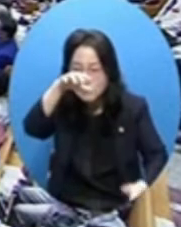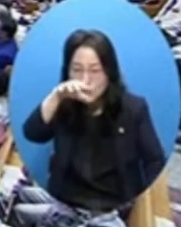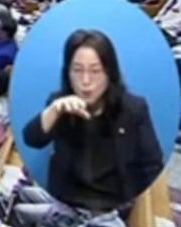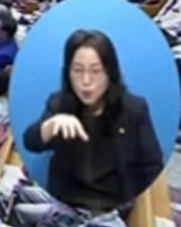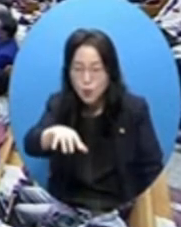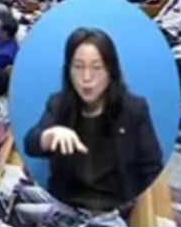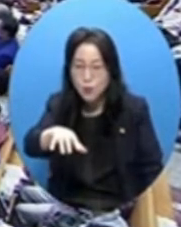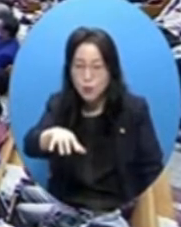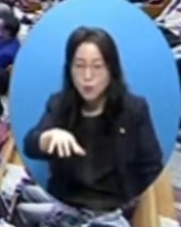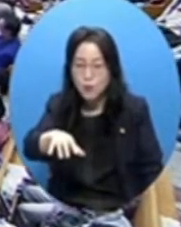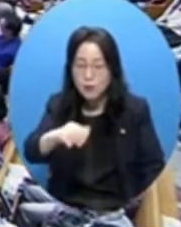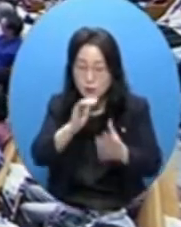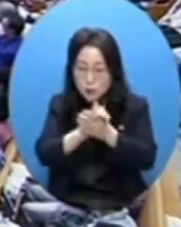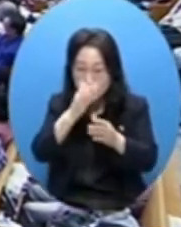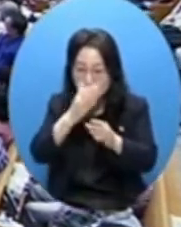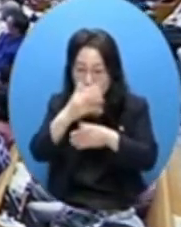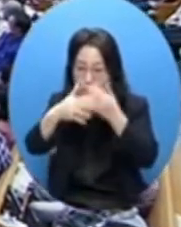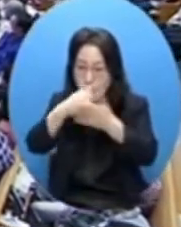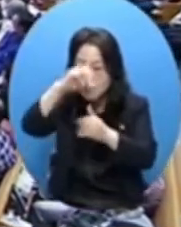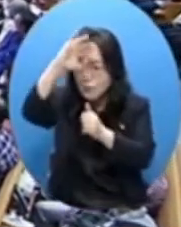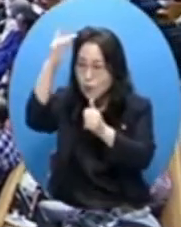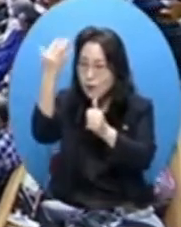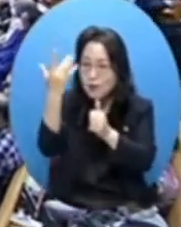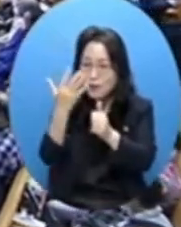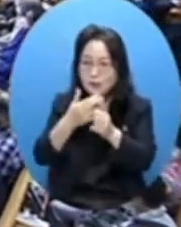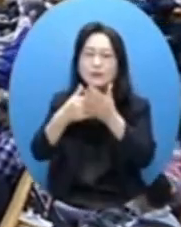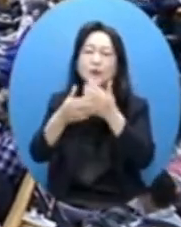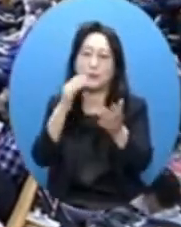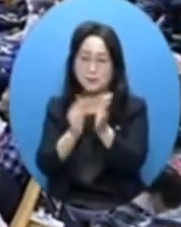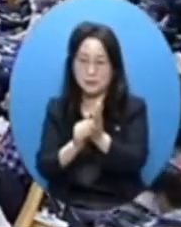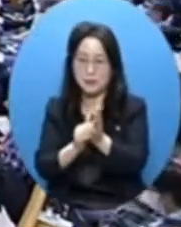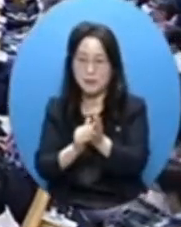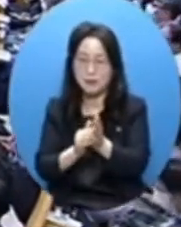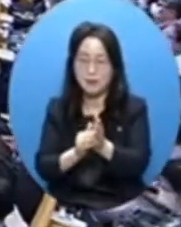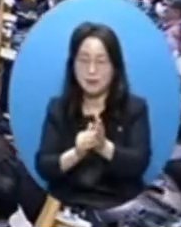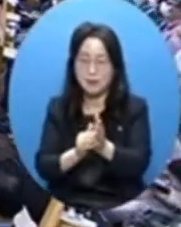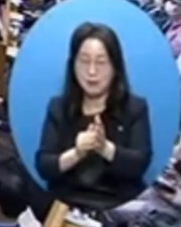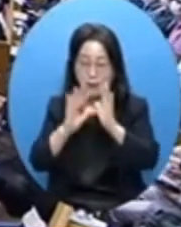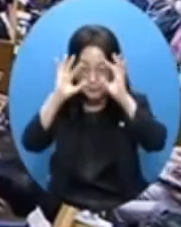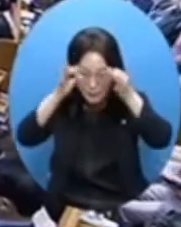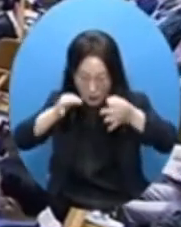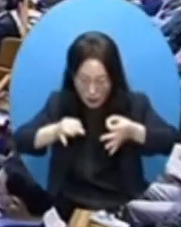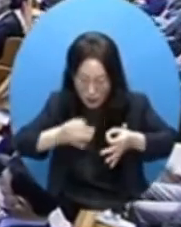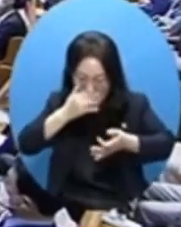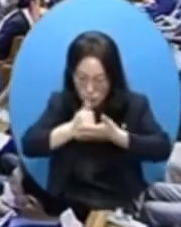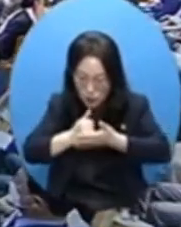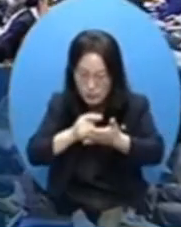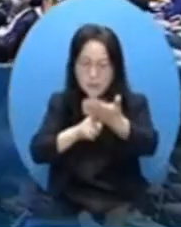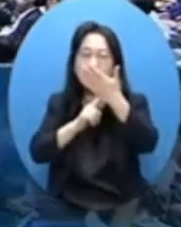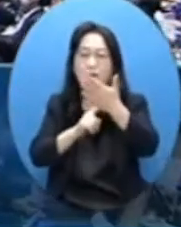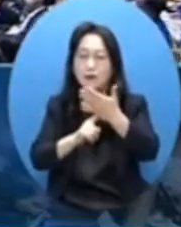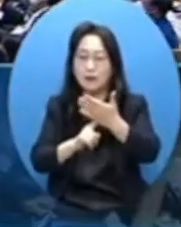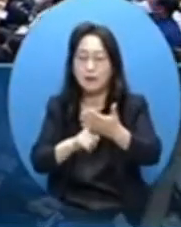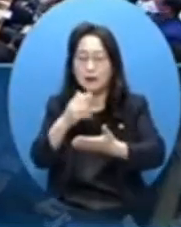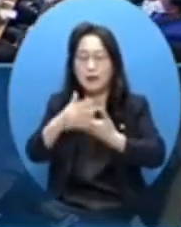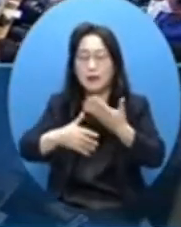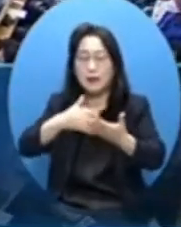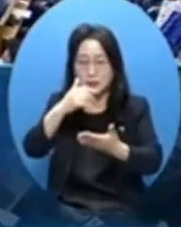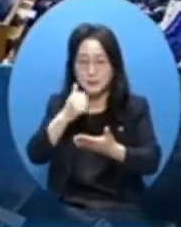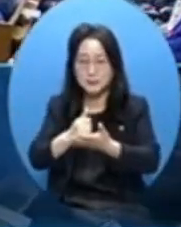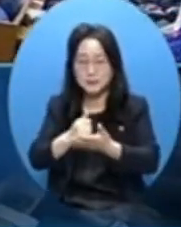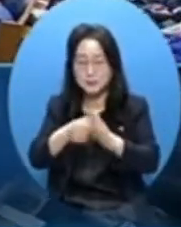1 민재를 체험했습니다 그때 자신의 죄가 보였습니다 1 앞에 회개합니다 3회